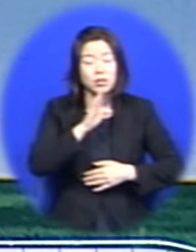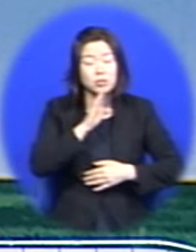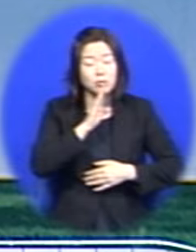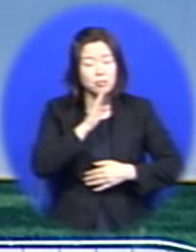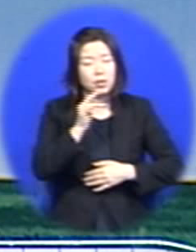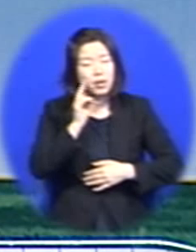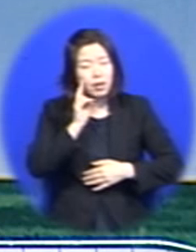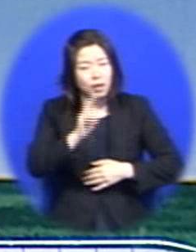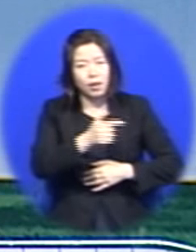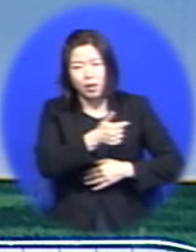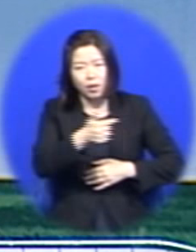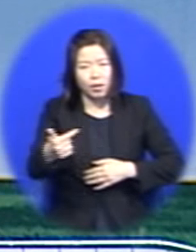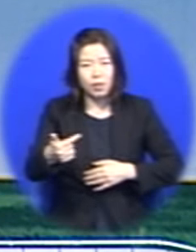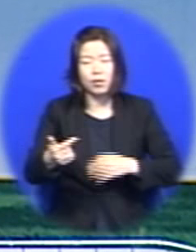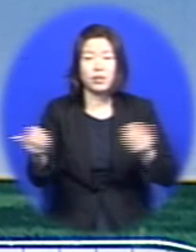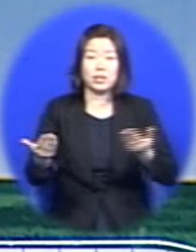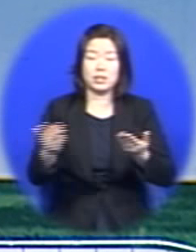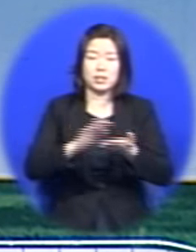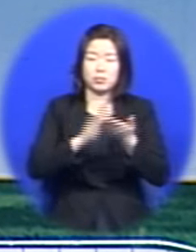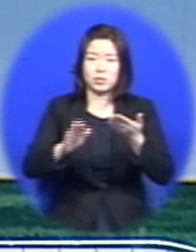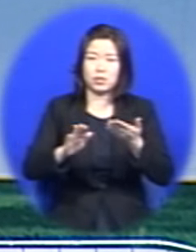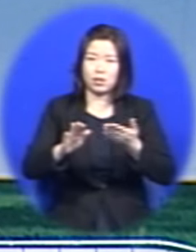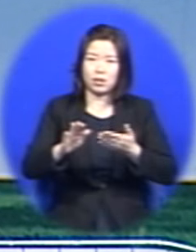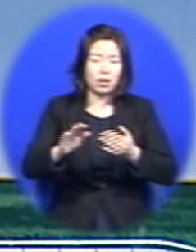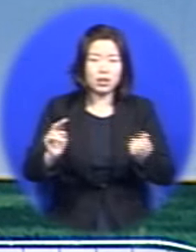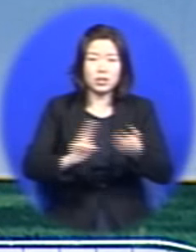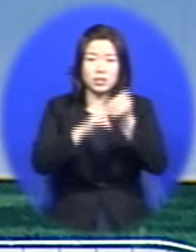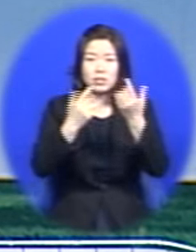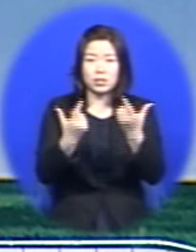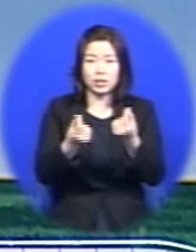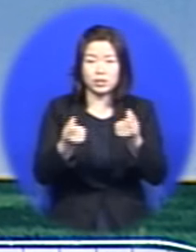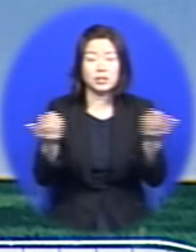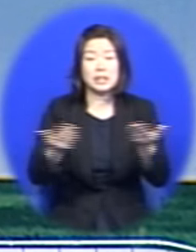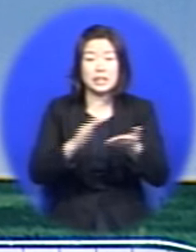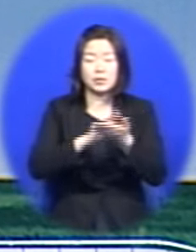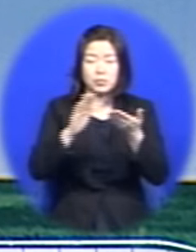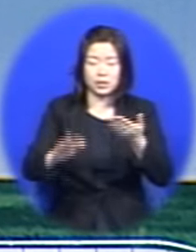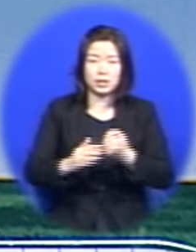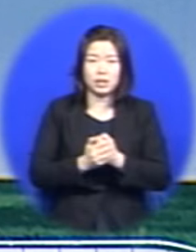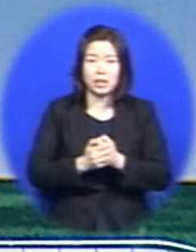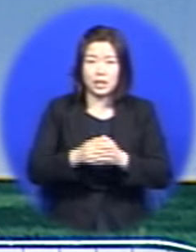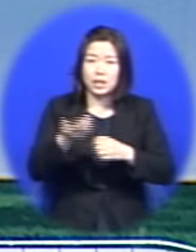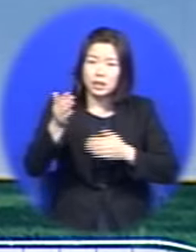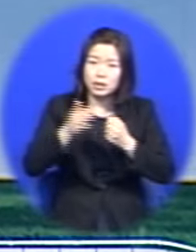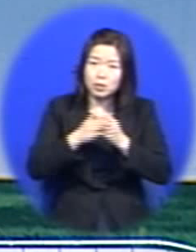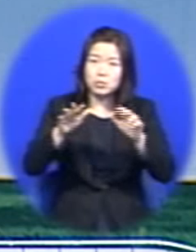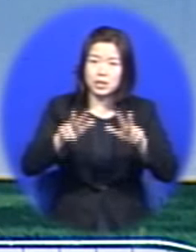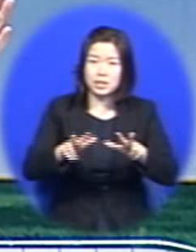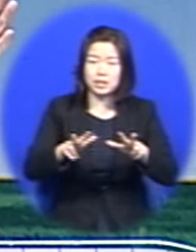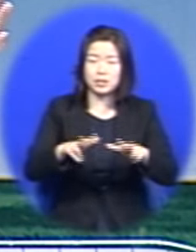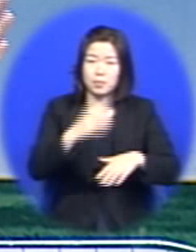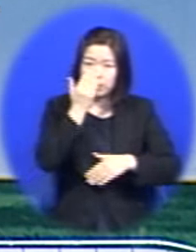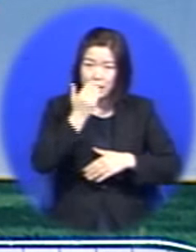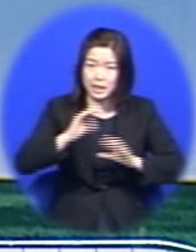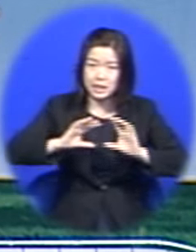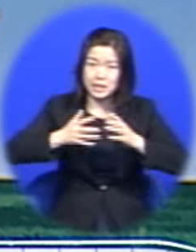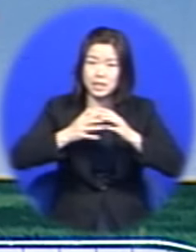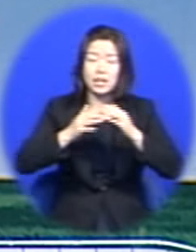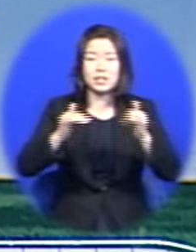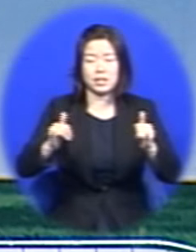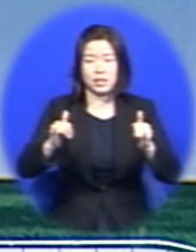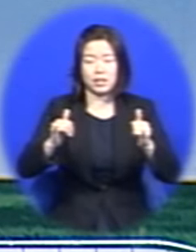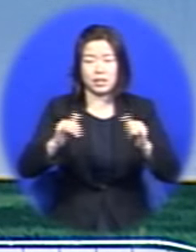극적인 사건이고 있을 수 없는 일과 같은 일이죠. 그래서 지금 이스라엘이라는 나라가 생긴